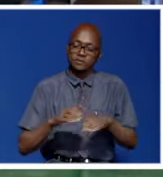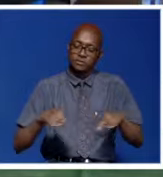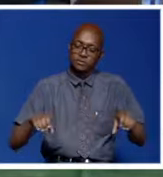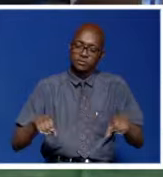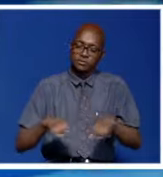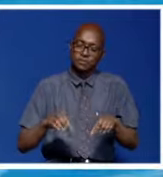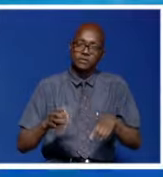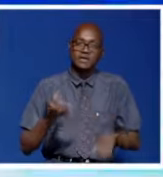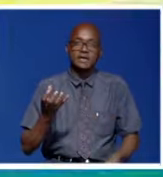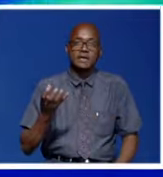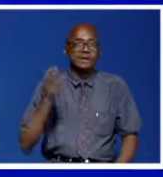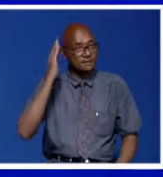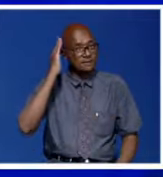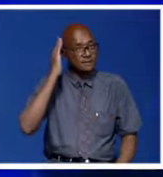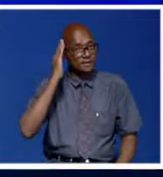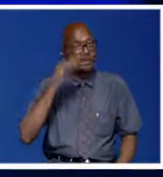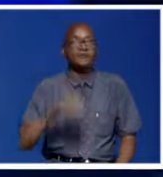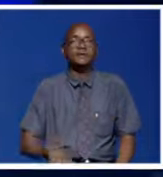kuni na mkaa.